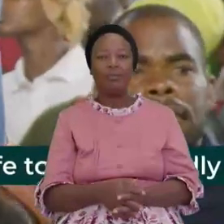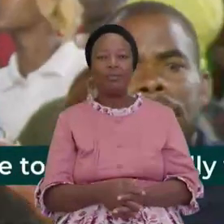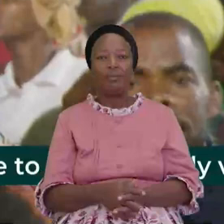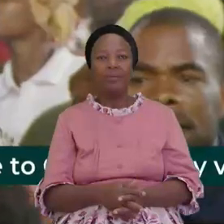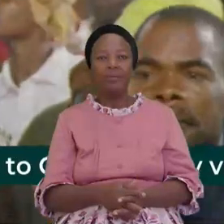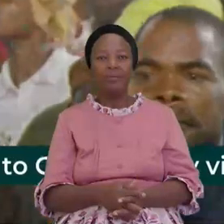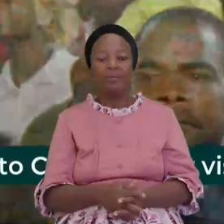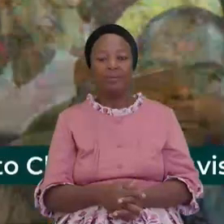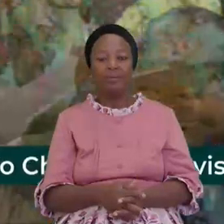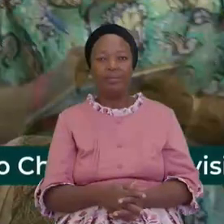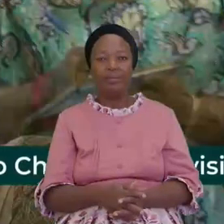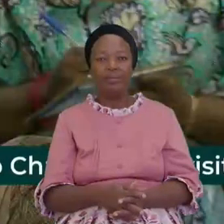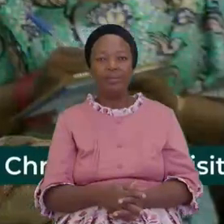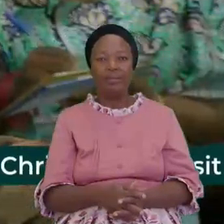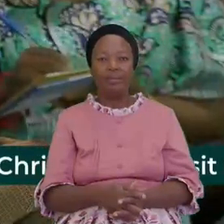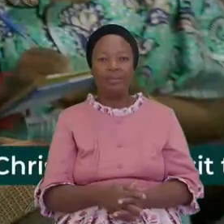Merci.